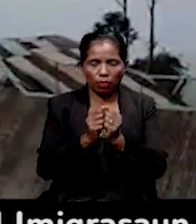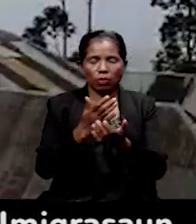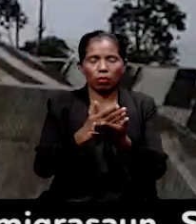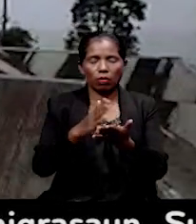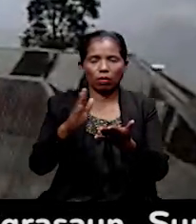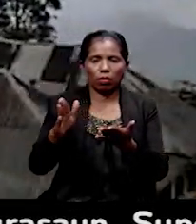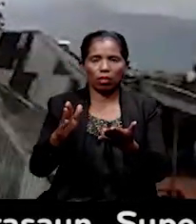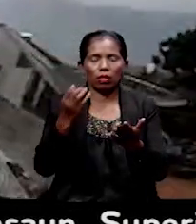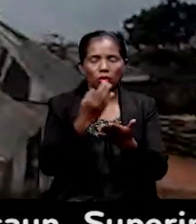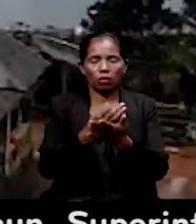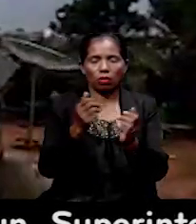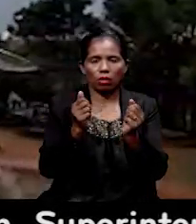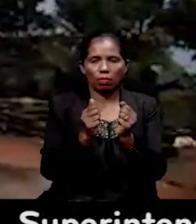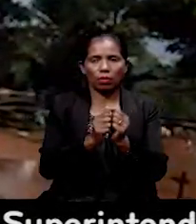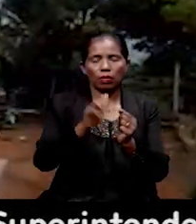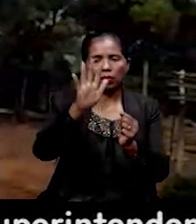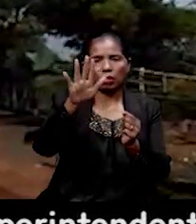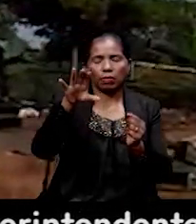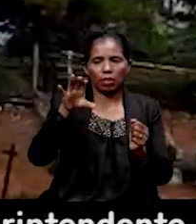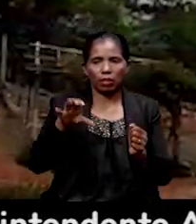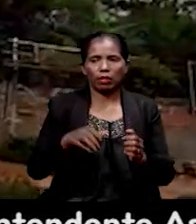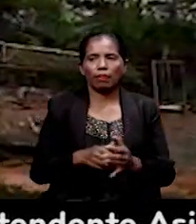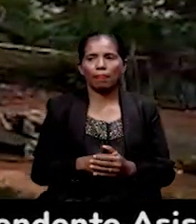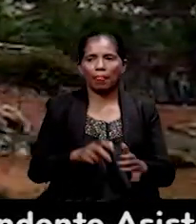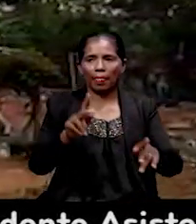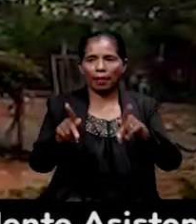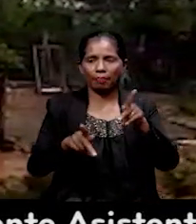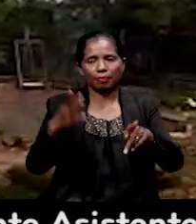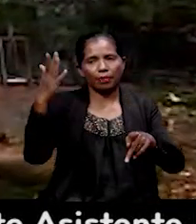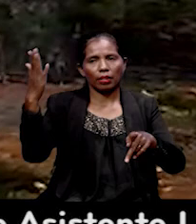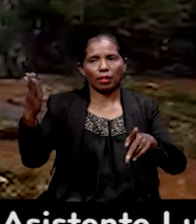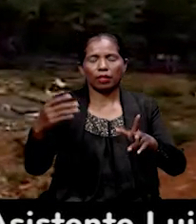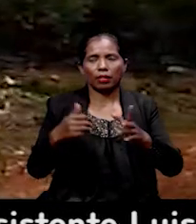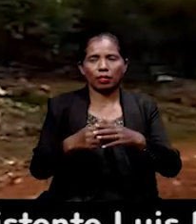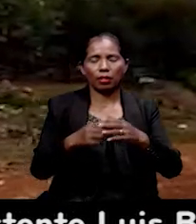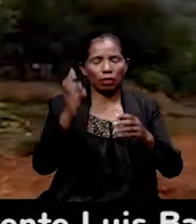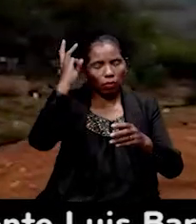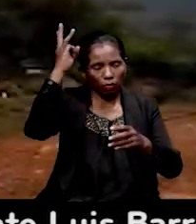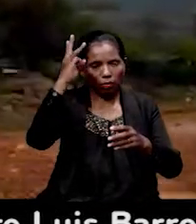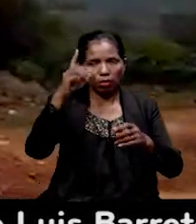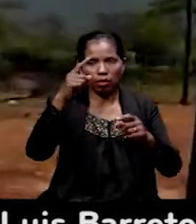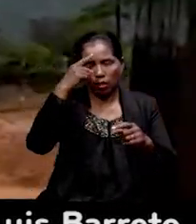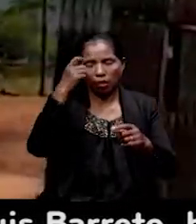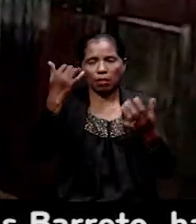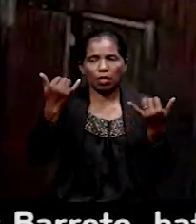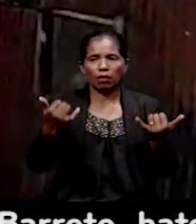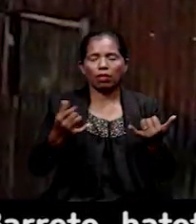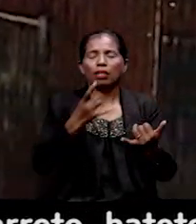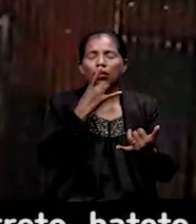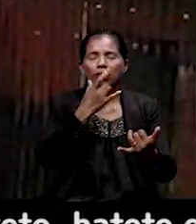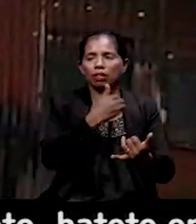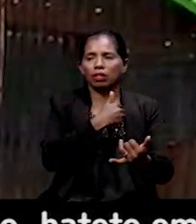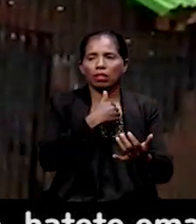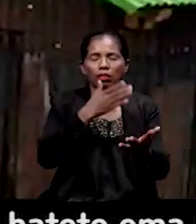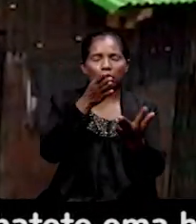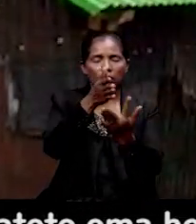hamutu dolar amerikano atus lima. Alain dene komunidade no autoridade lokal siramos preocupa, tama toras ne eletricidade sedau